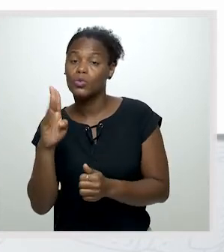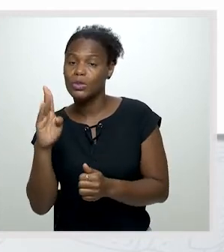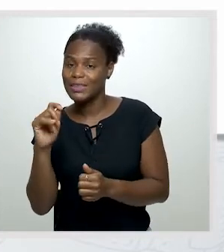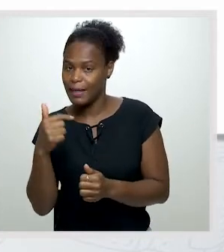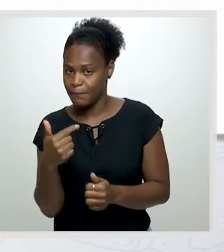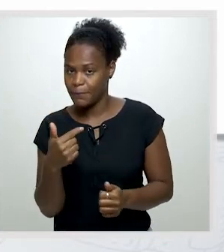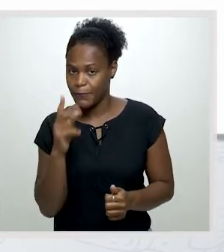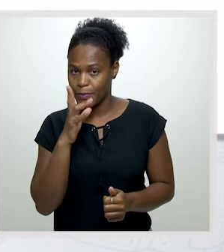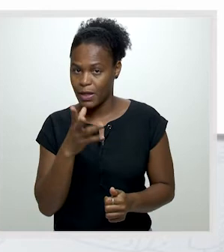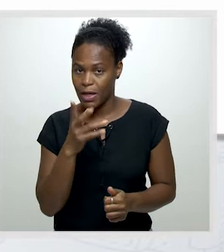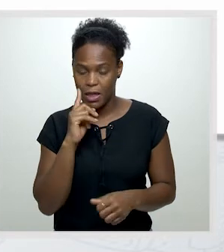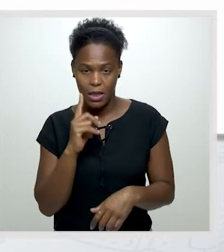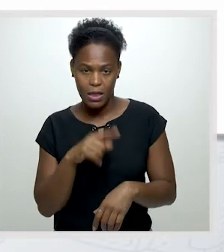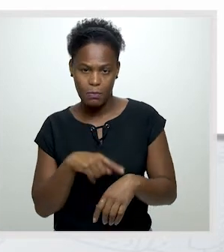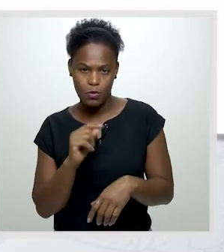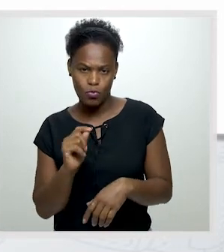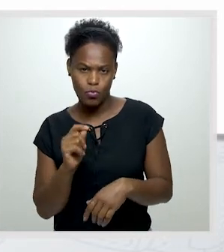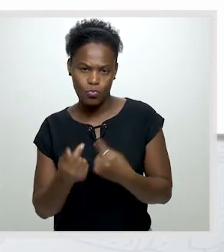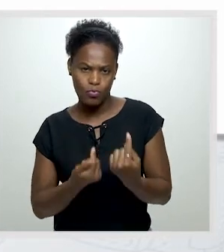Je te laisse quelques secondes.